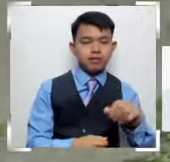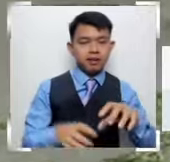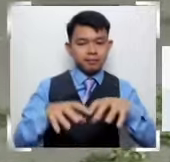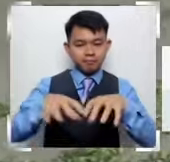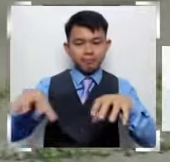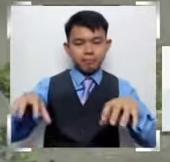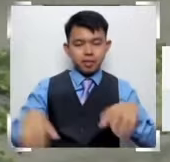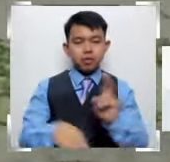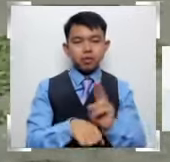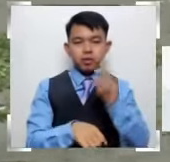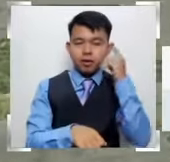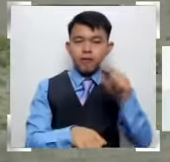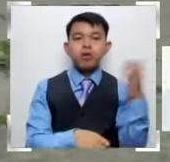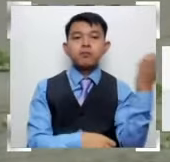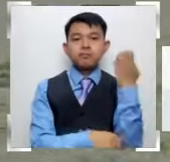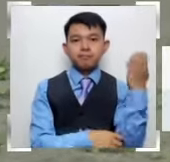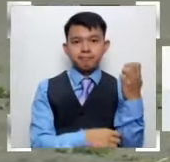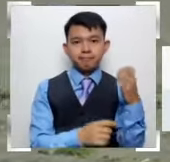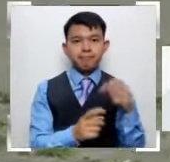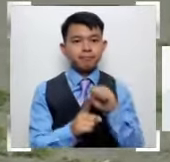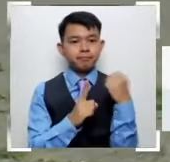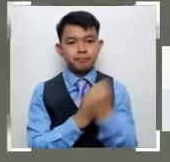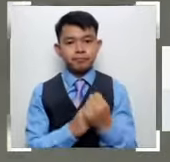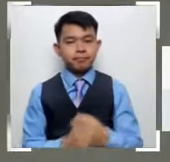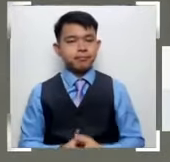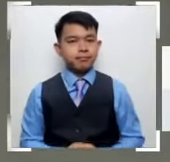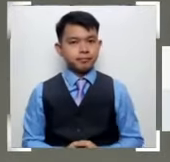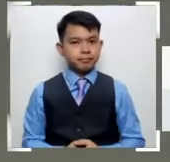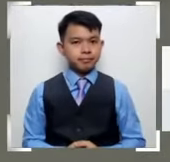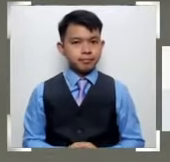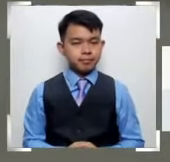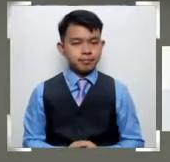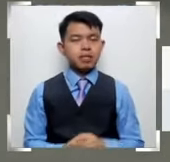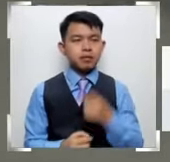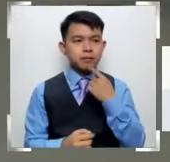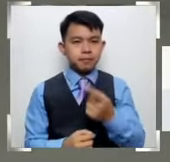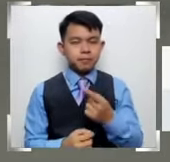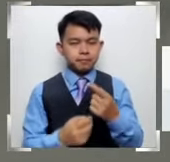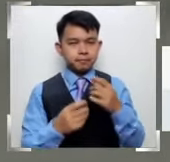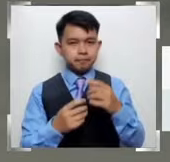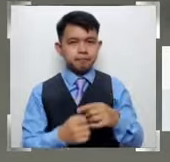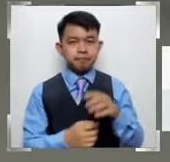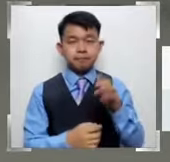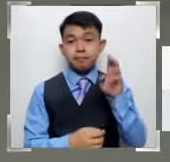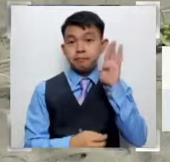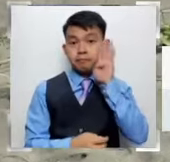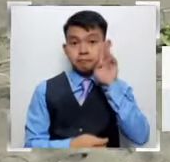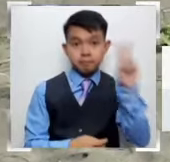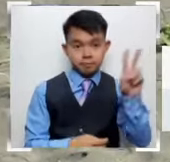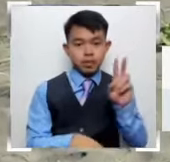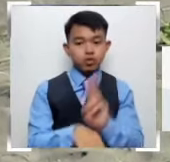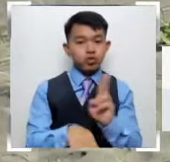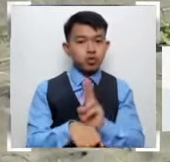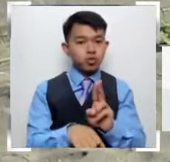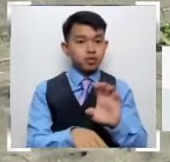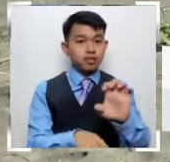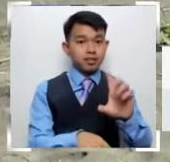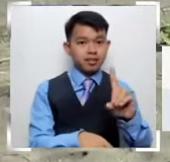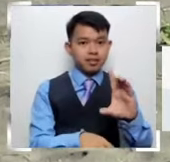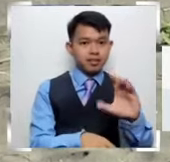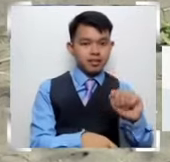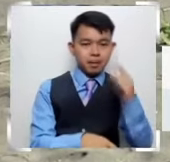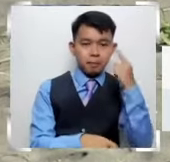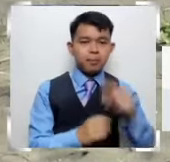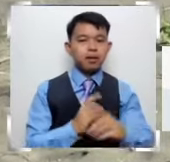kalamidad. Nauna na rin sinabi ni Pangulong Bongbong Marcos na magagamit ang karagdagang EDCA sites para depensahan ang silangang bahagi ng